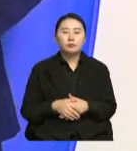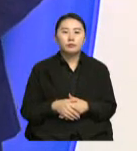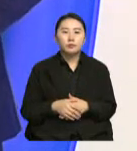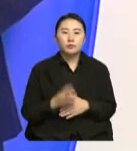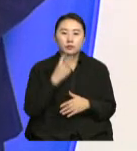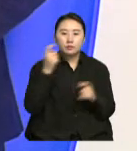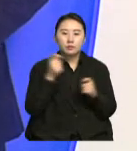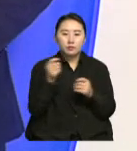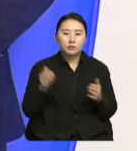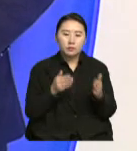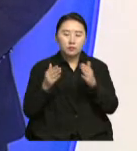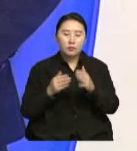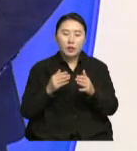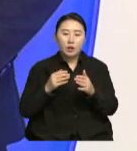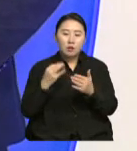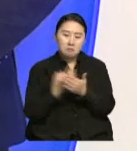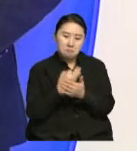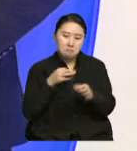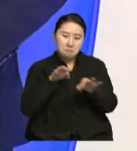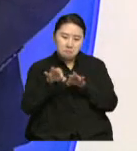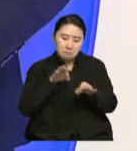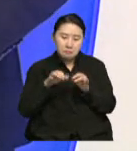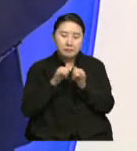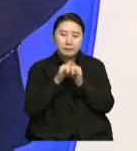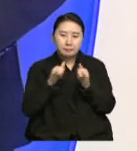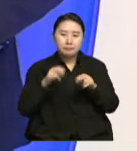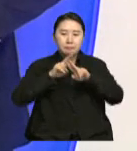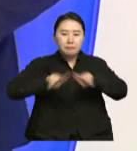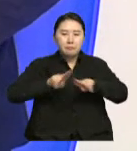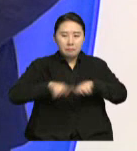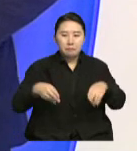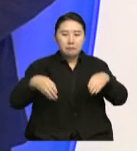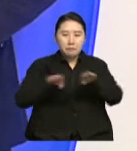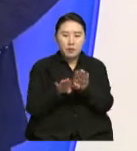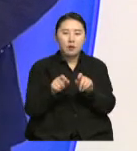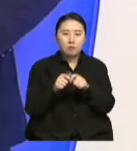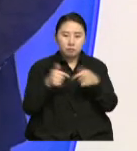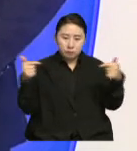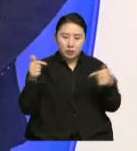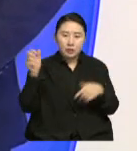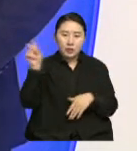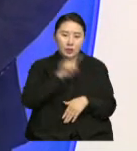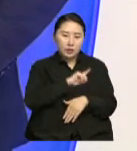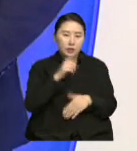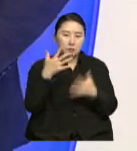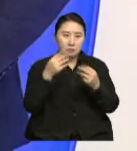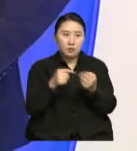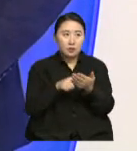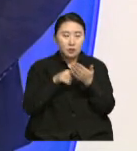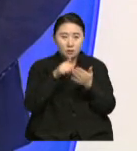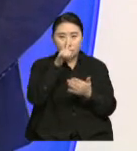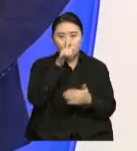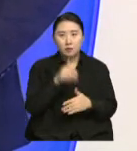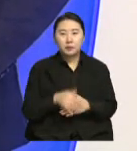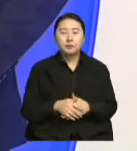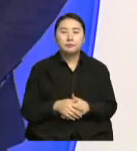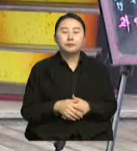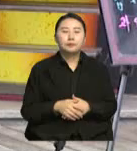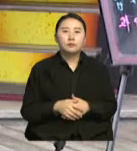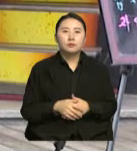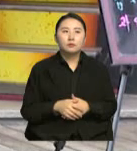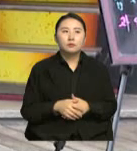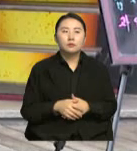수도권 자영업 폐업 증가입니다. 수도권에서 자영업자의 폐업이 가장 많았었다는 분석 결과가